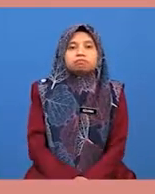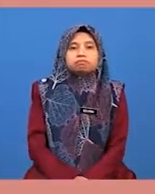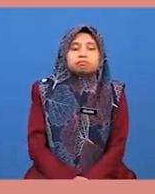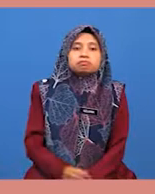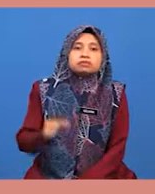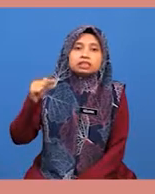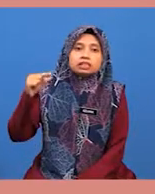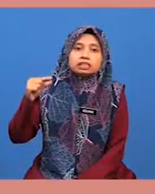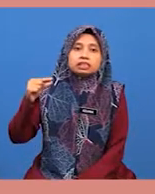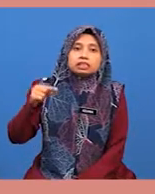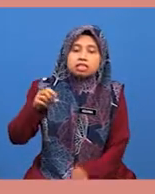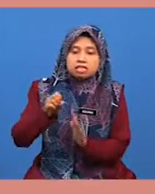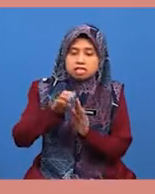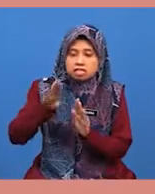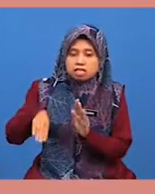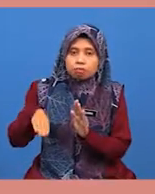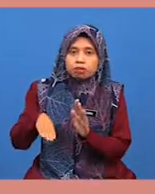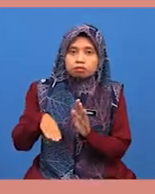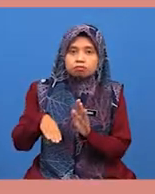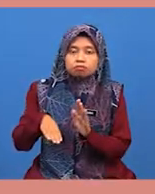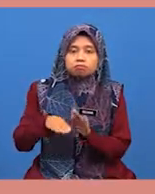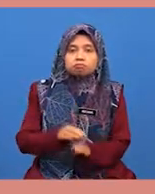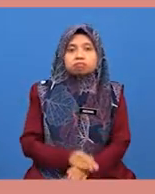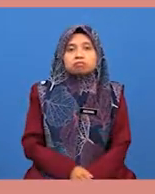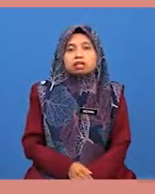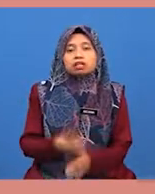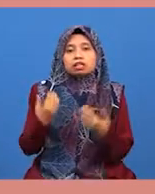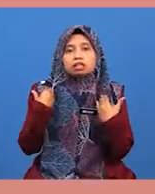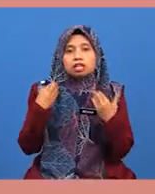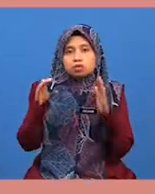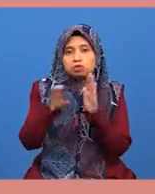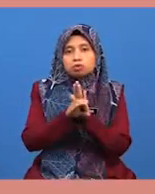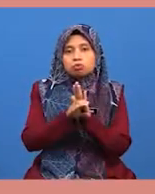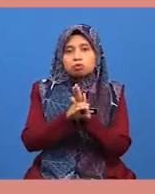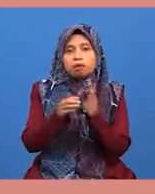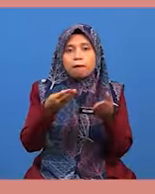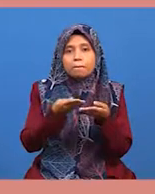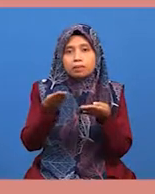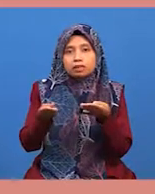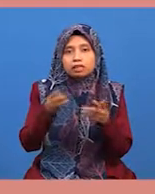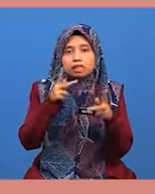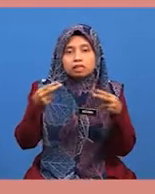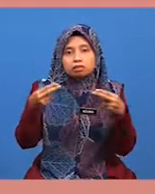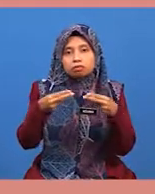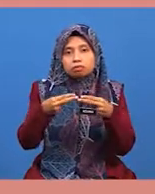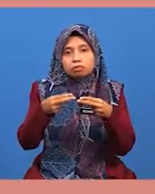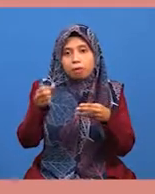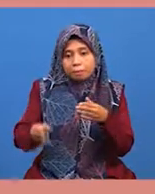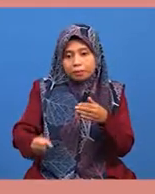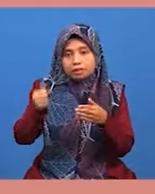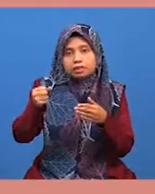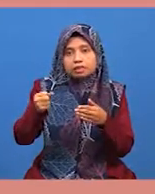G. Sebelum. Sebelum pula merupakan contoh bagi kata hubung